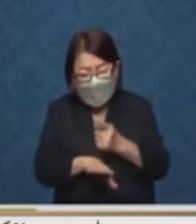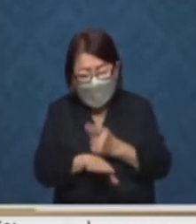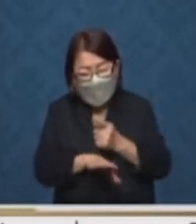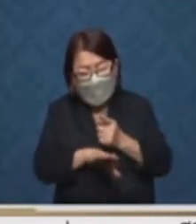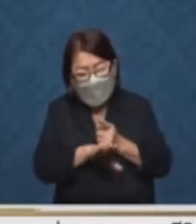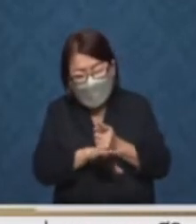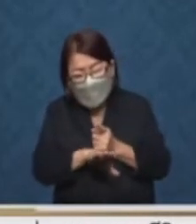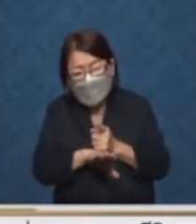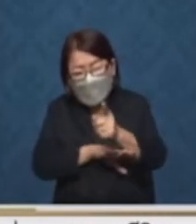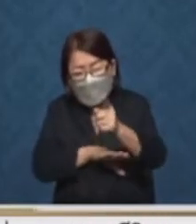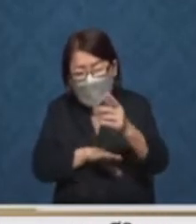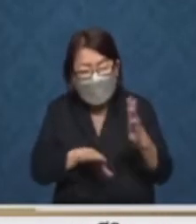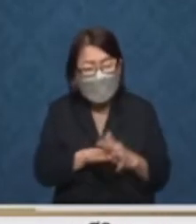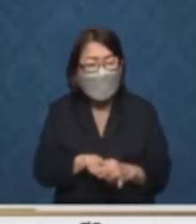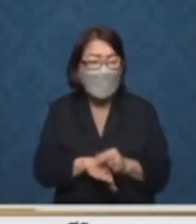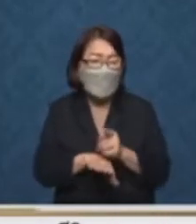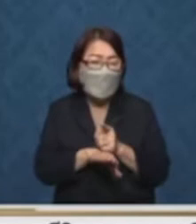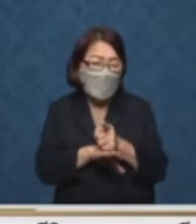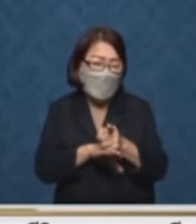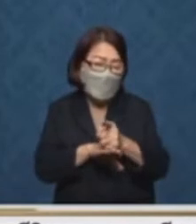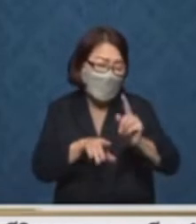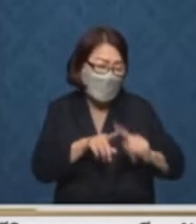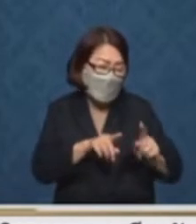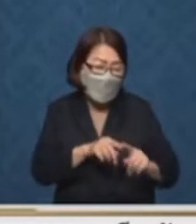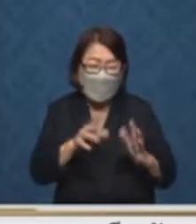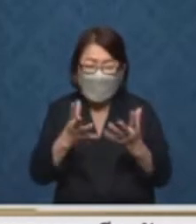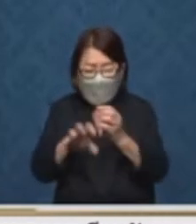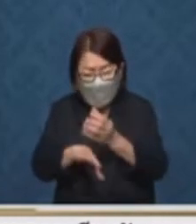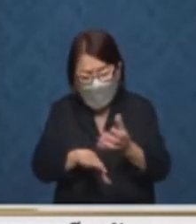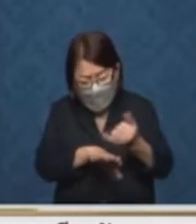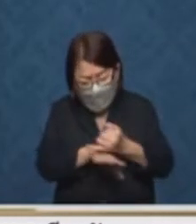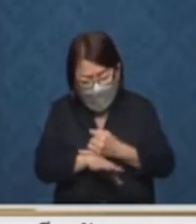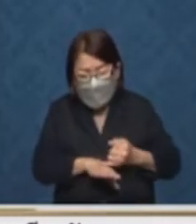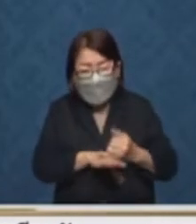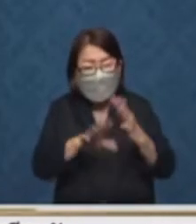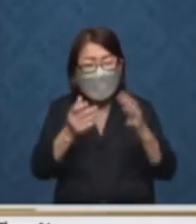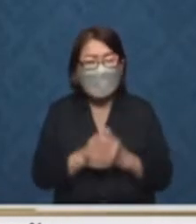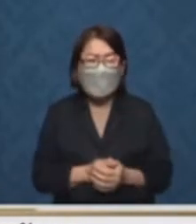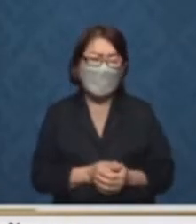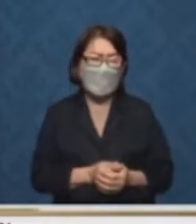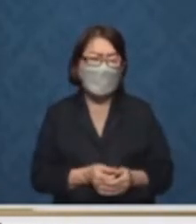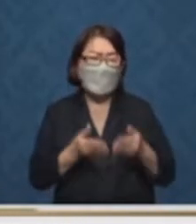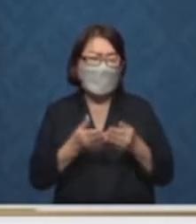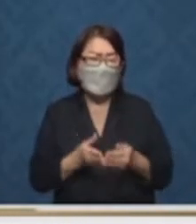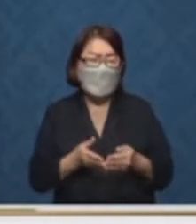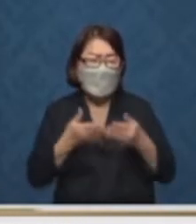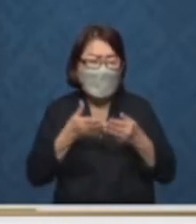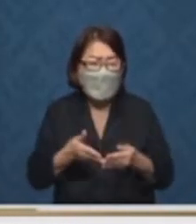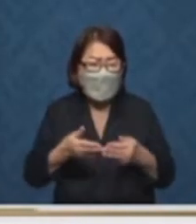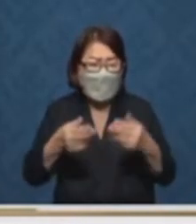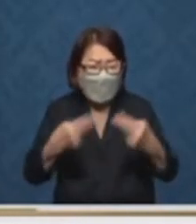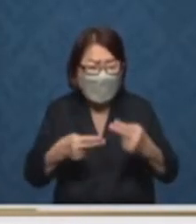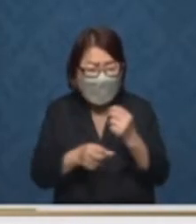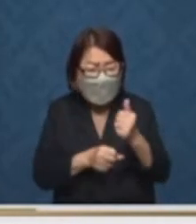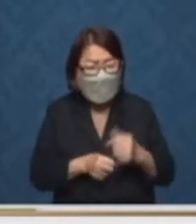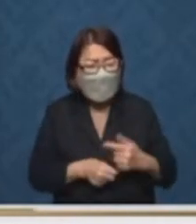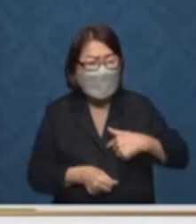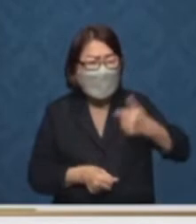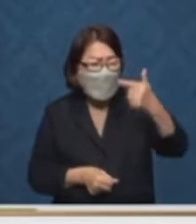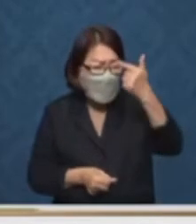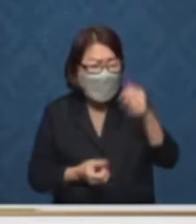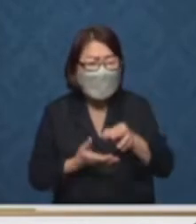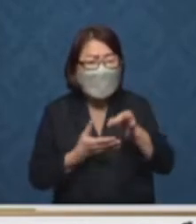ปืนไม่มีแล้วมันจะเป็นเรือลบได้ยังไงครับท่านประธานครับท่านประยุทธ์เนี่ยท่านใจดำมากซื้อไปทำไ